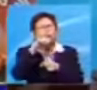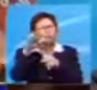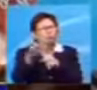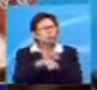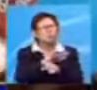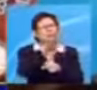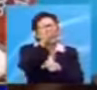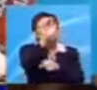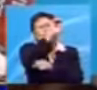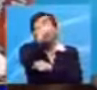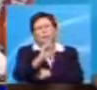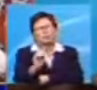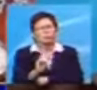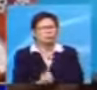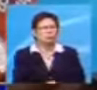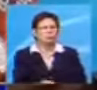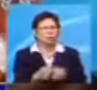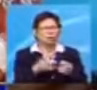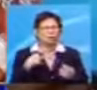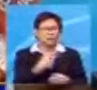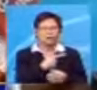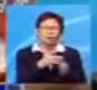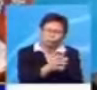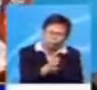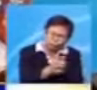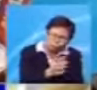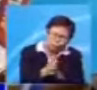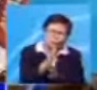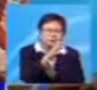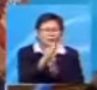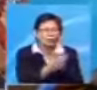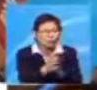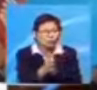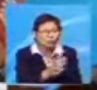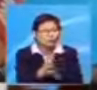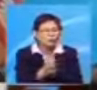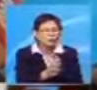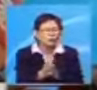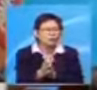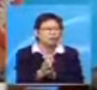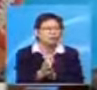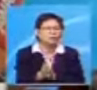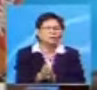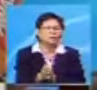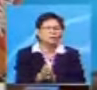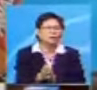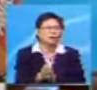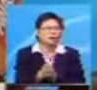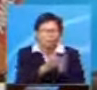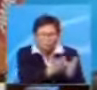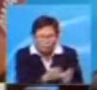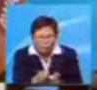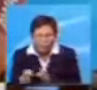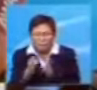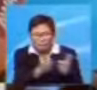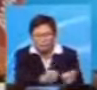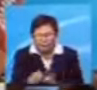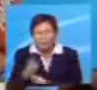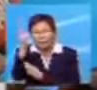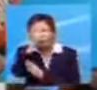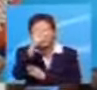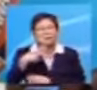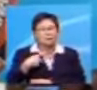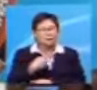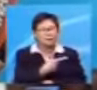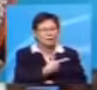kurang 5% jadi usaha kita ni di samping dengan apa ni orang kata road map kerajaan ni kita membantu di orang